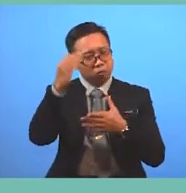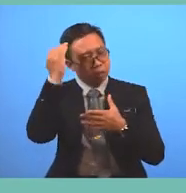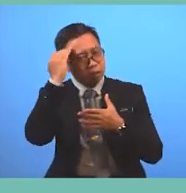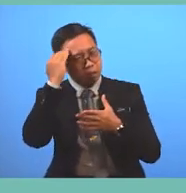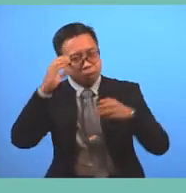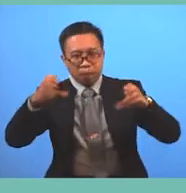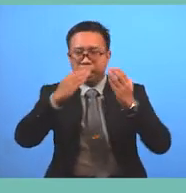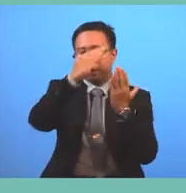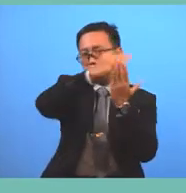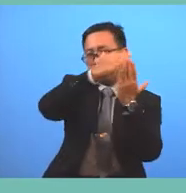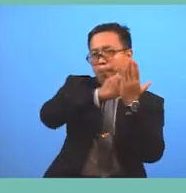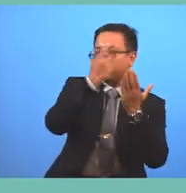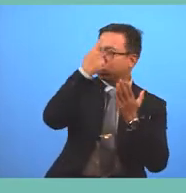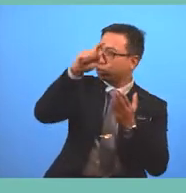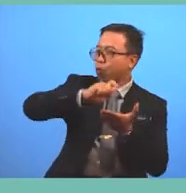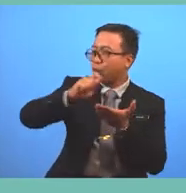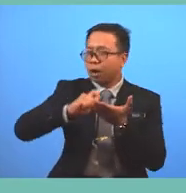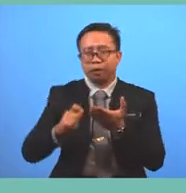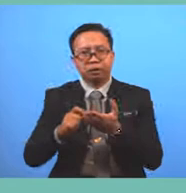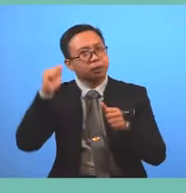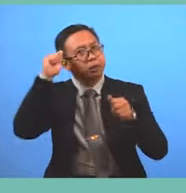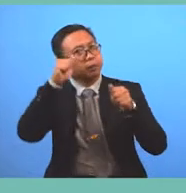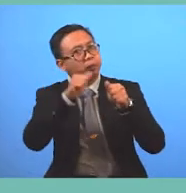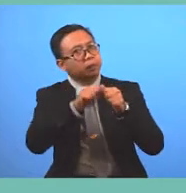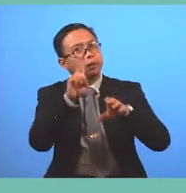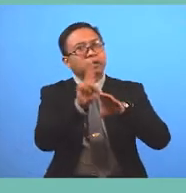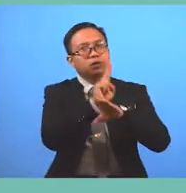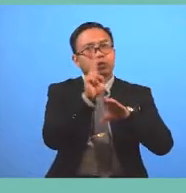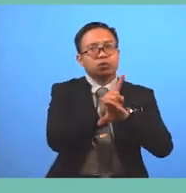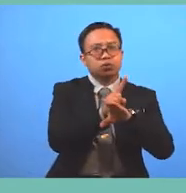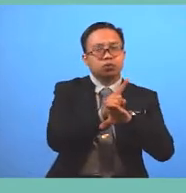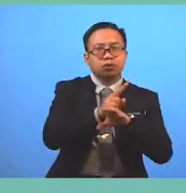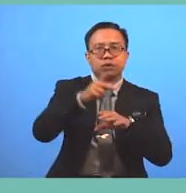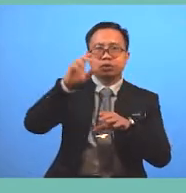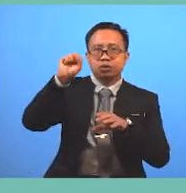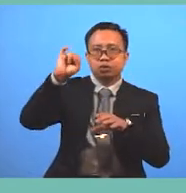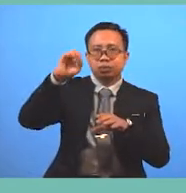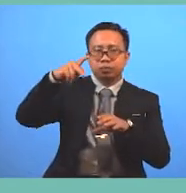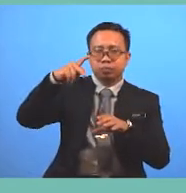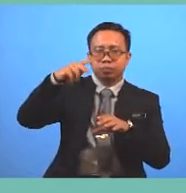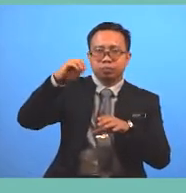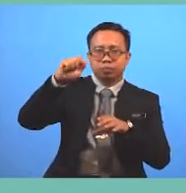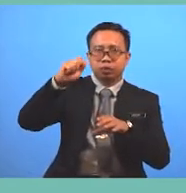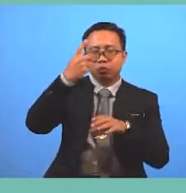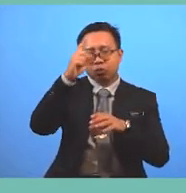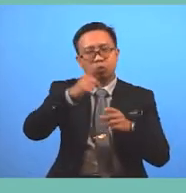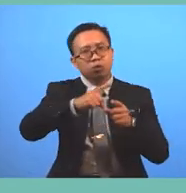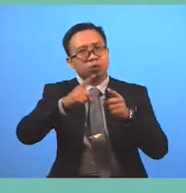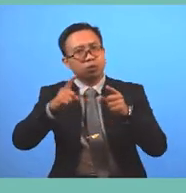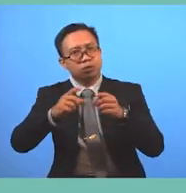plan Of what you are Going to write Remember To use the present Simple To describe the plot